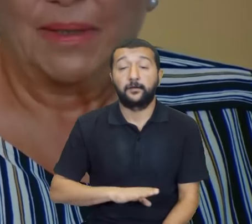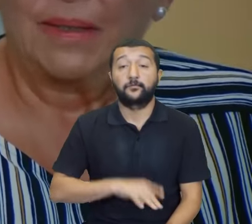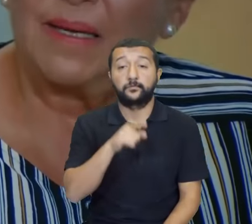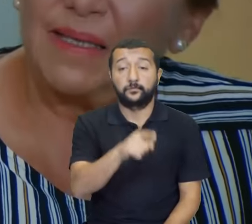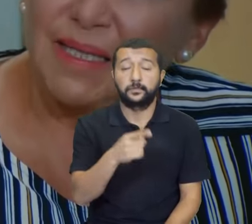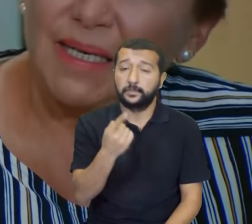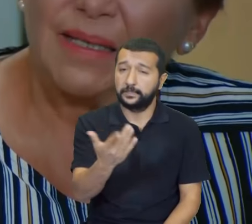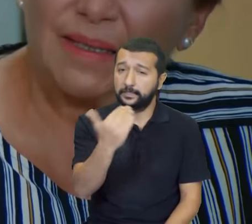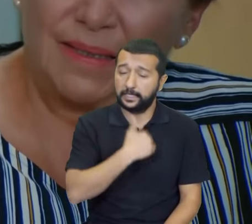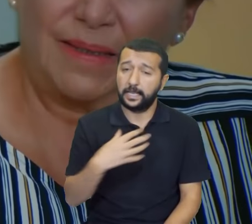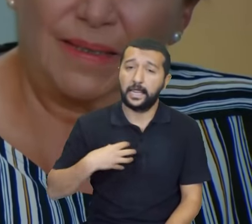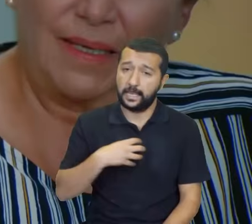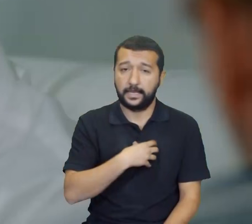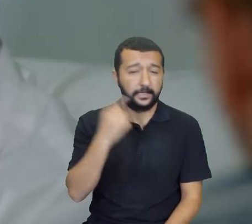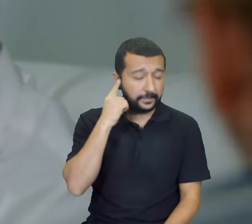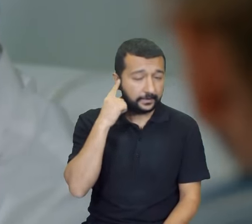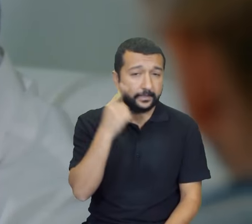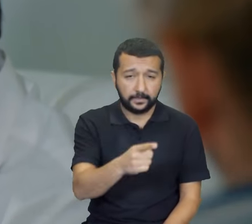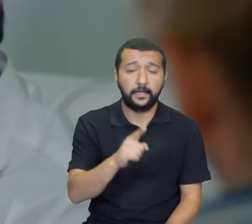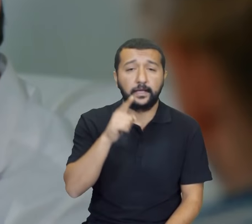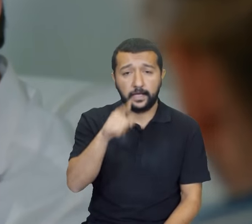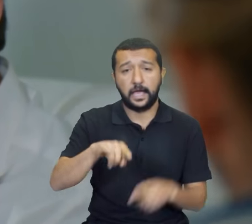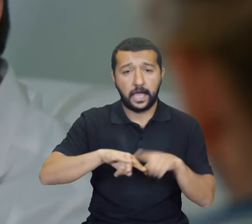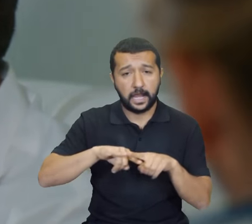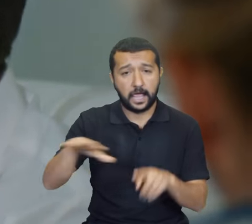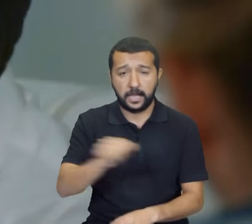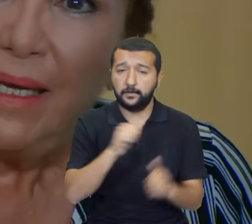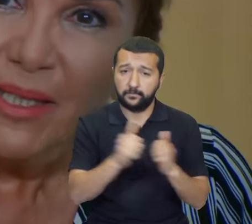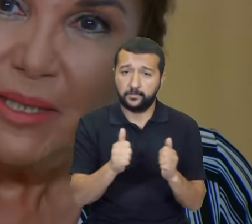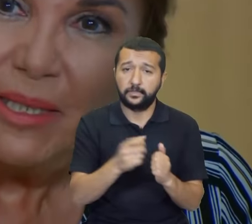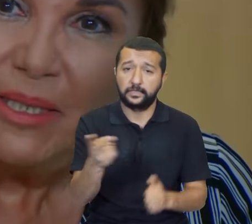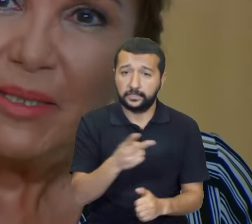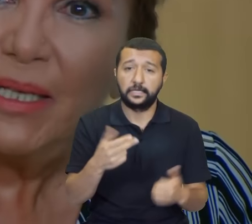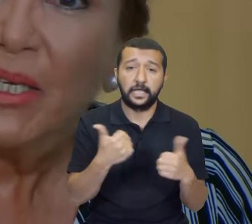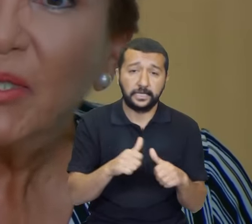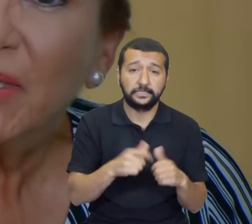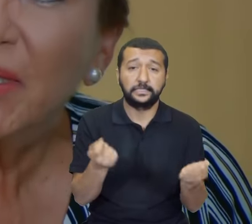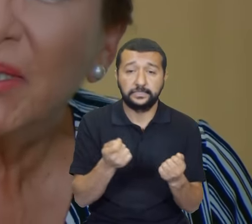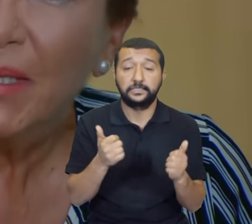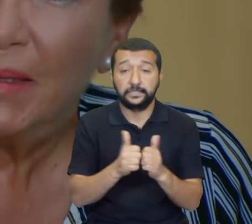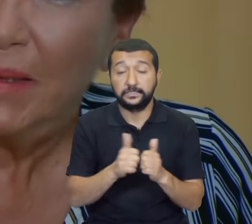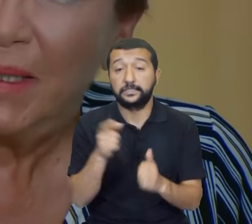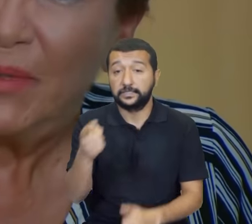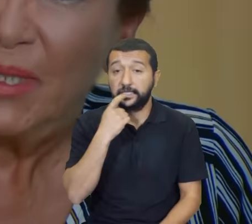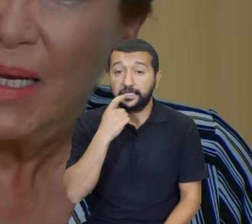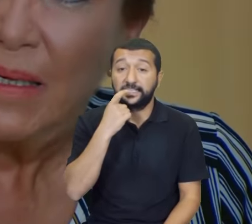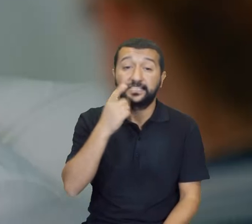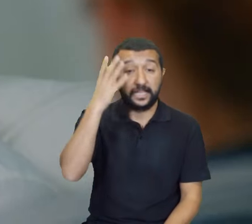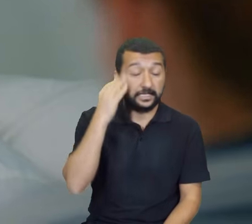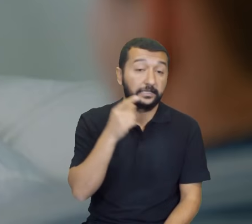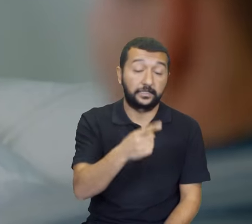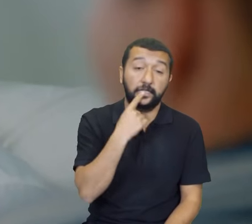Yavrum, gel sen anneni dinle. Al Hale'yi de yanına. Eşini işten, yaşını dişten anla